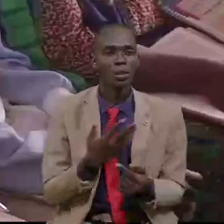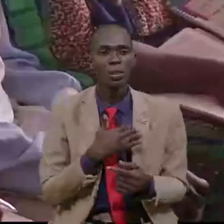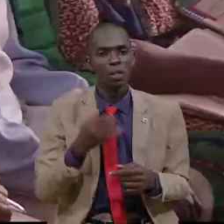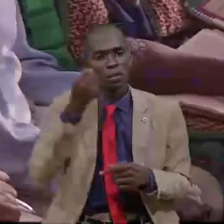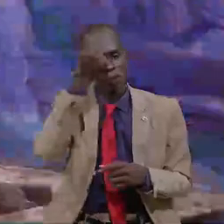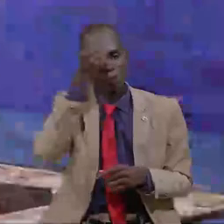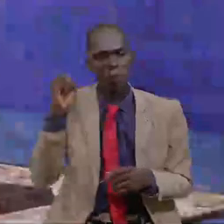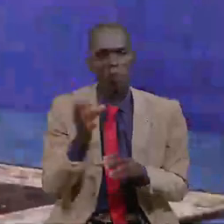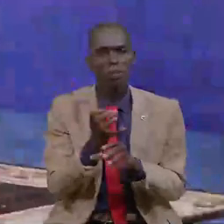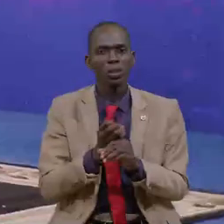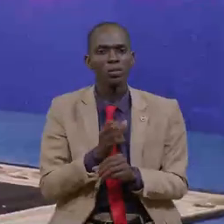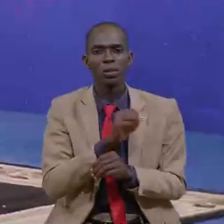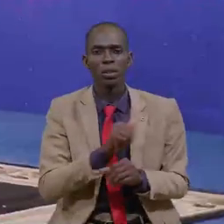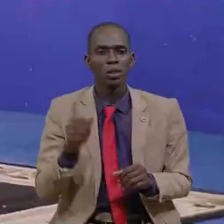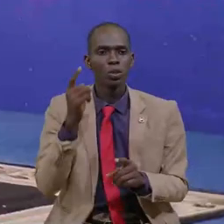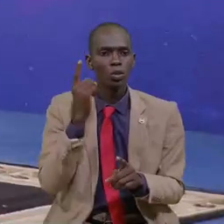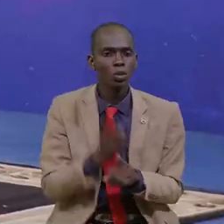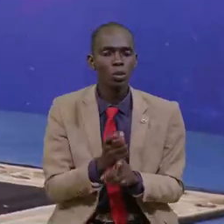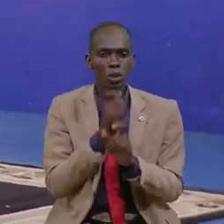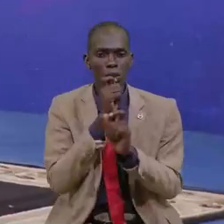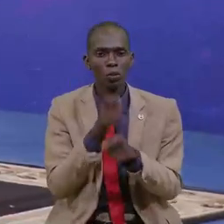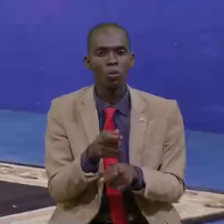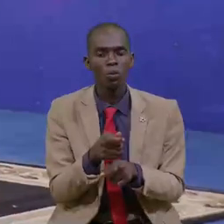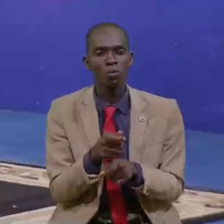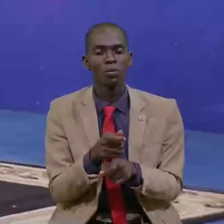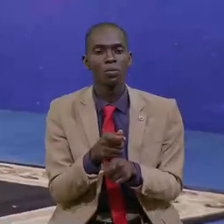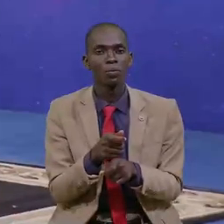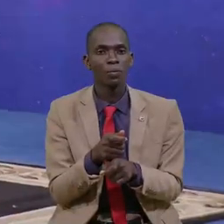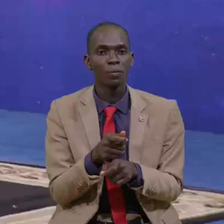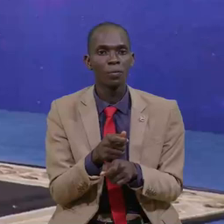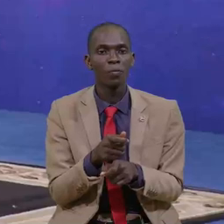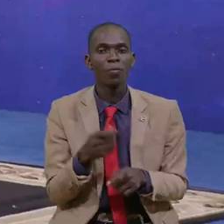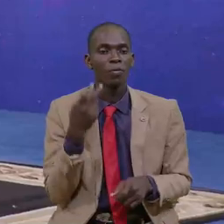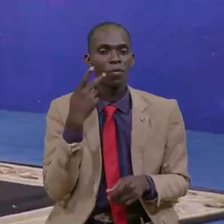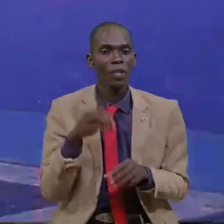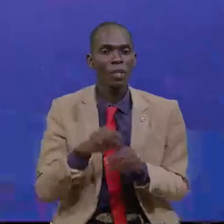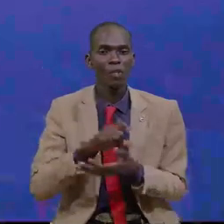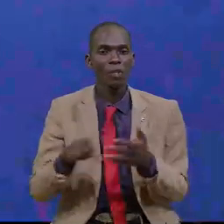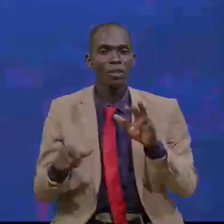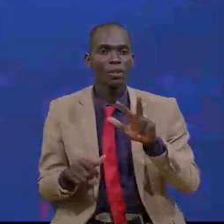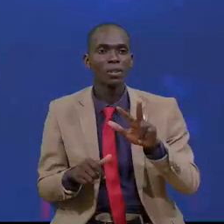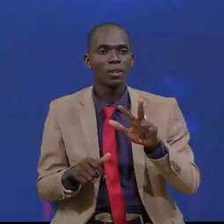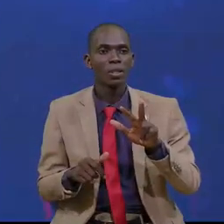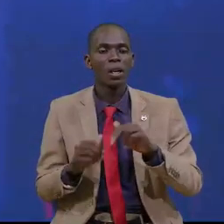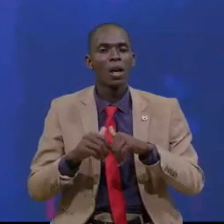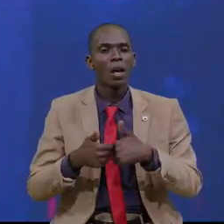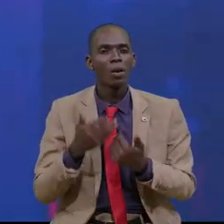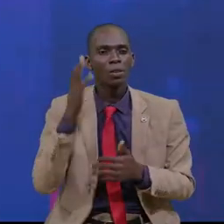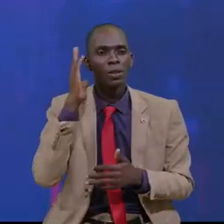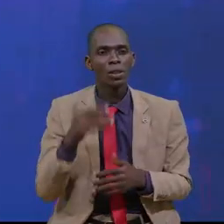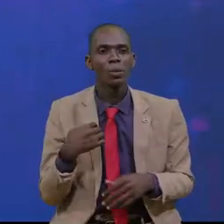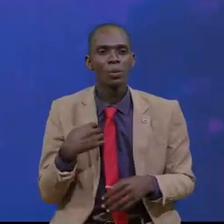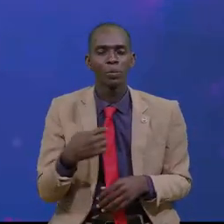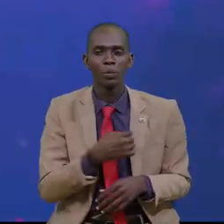toute désobéissance a reçu une juste rétribution. Verset 3 dit,